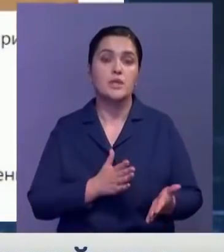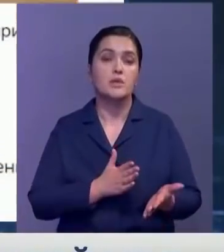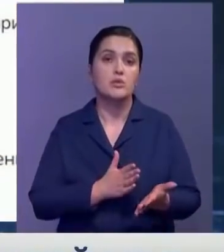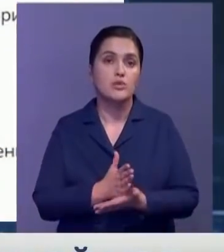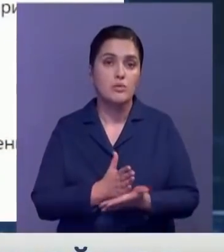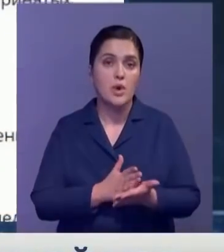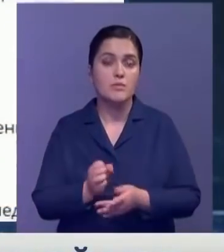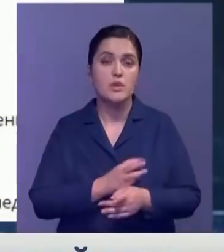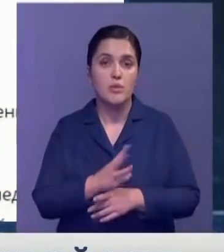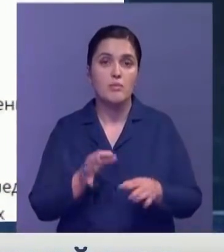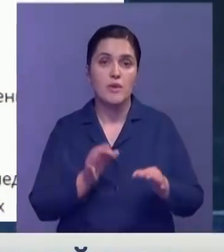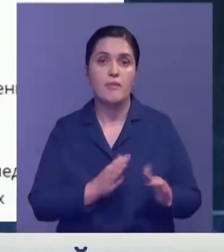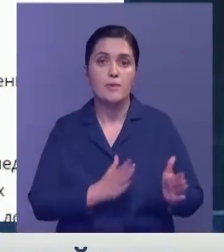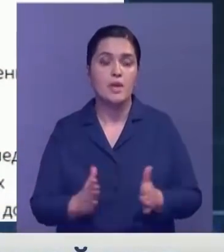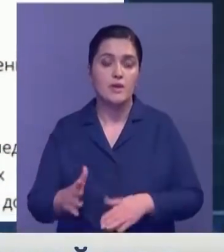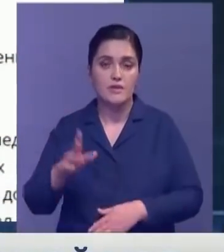стране.